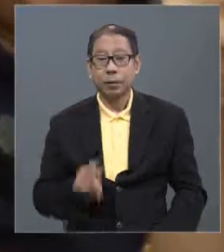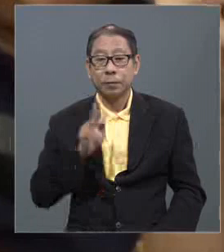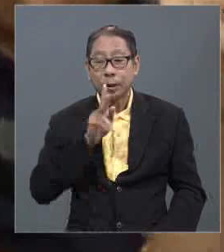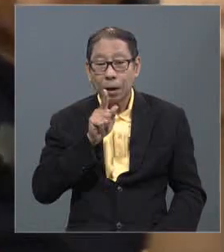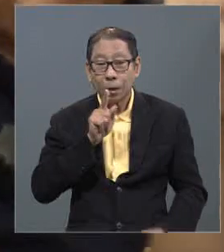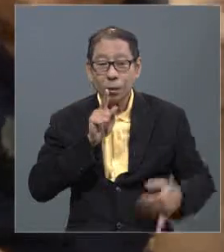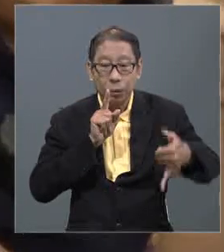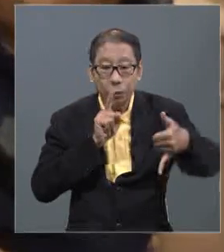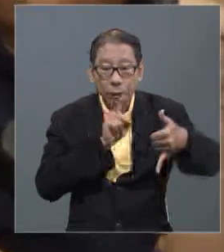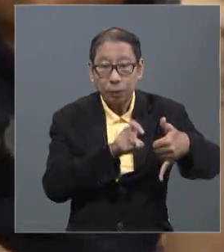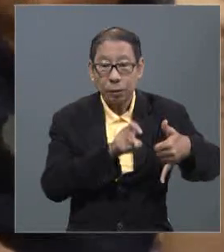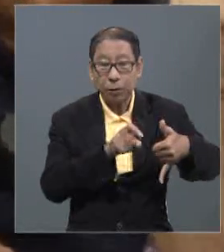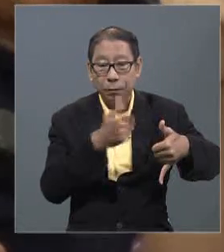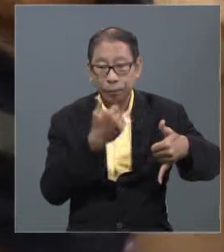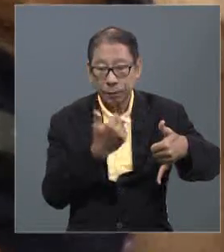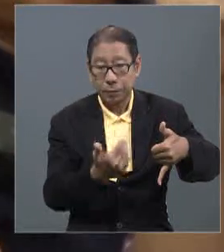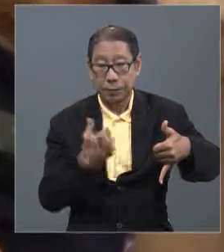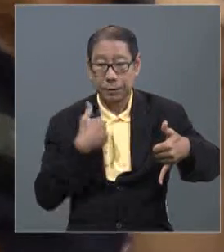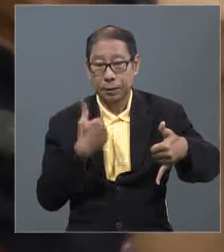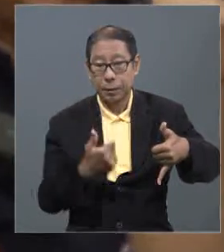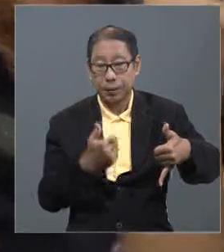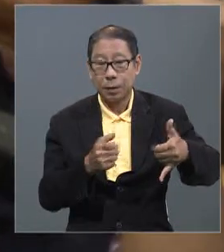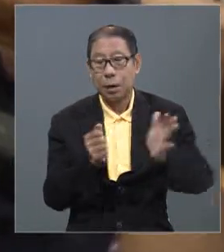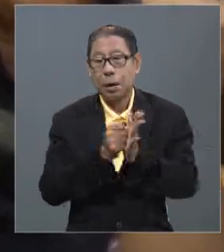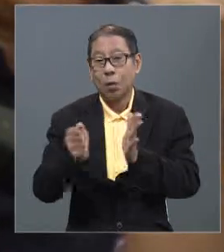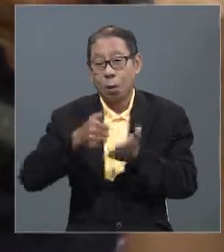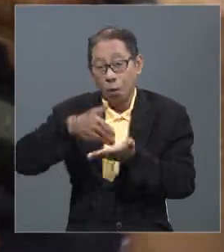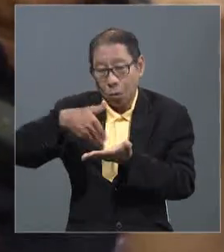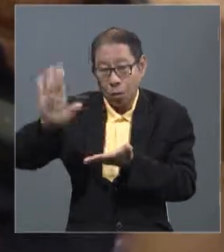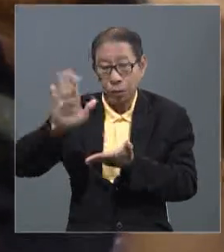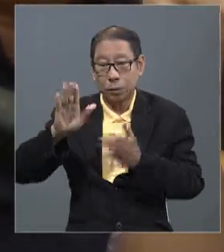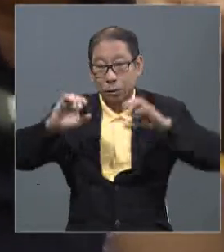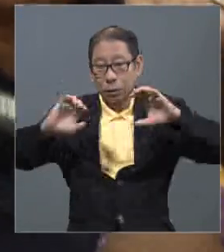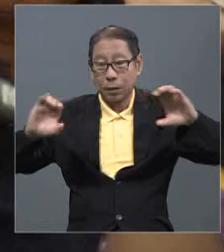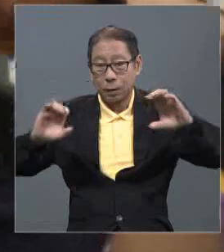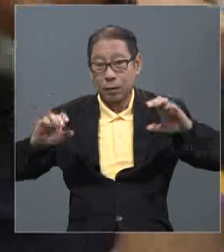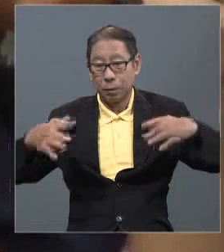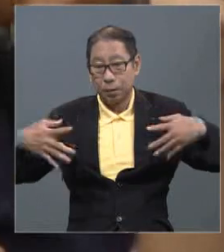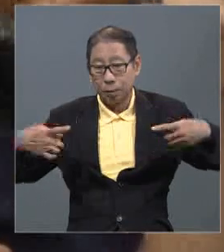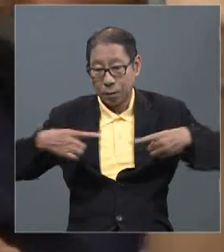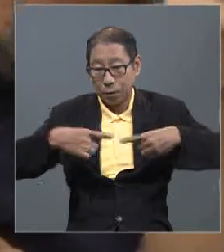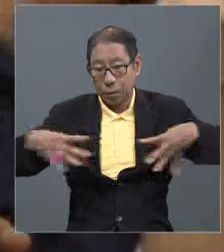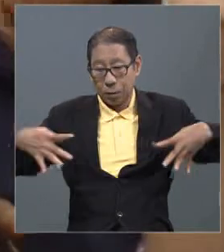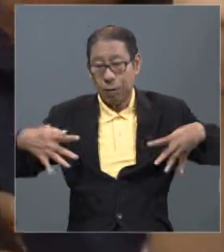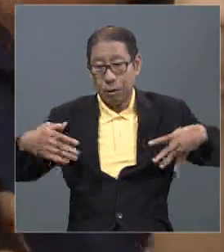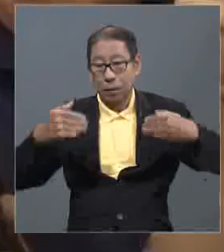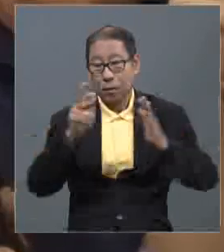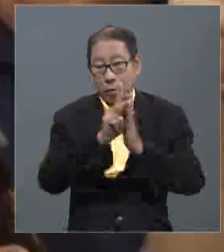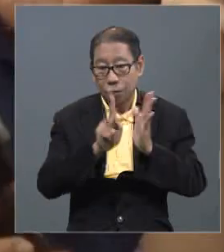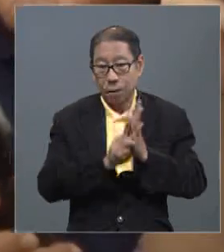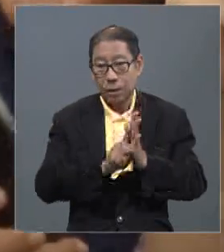าตอนนี้มันกลายเป็นว่าการให้ออกจากราชการของบิ๊กโจ๊กเนี่ยมันไปขัดกับพระราชบัญญัติตำรวจแห่งชาติฉบับใ